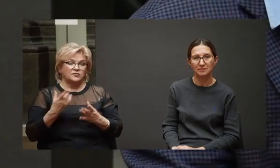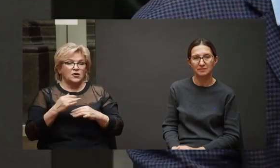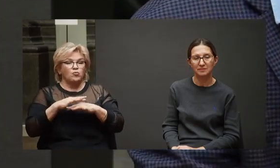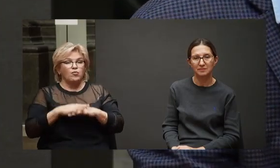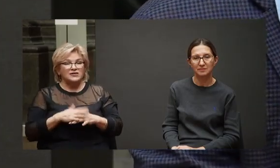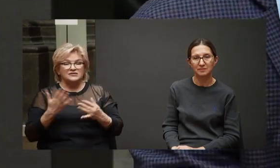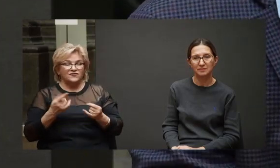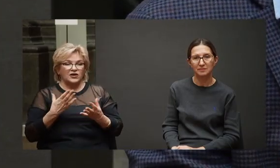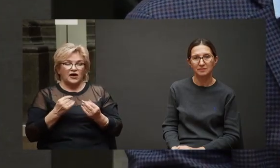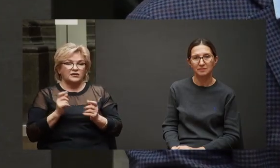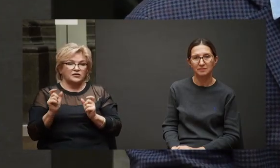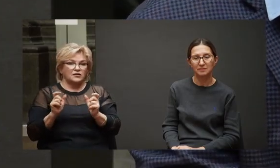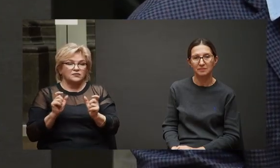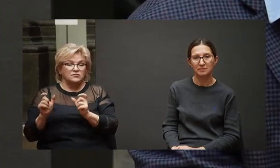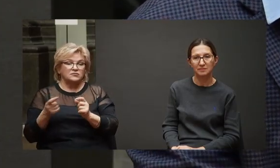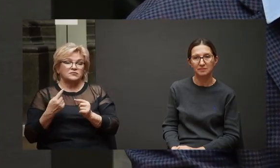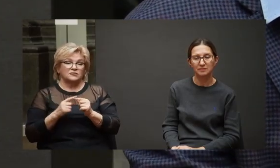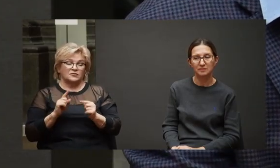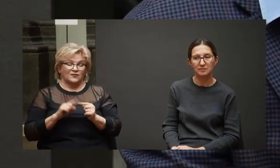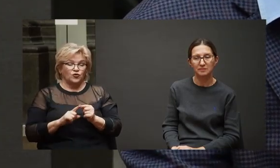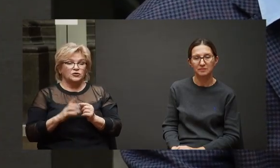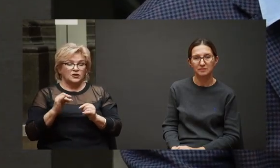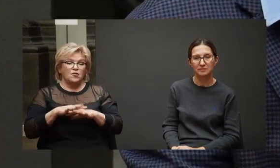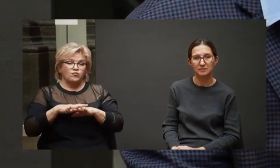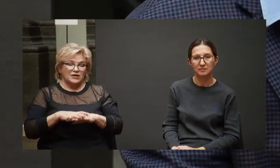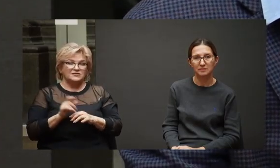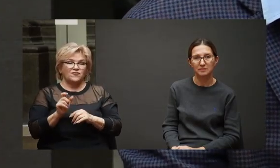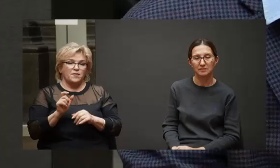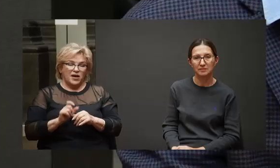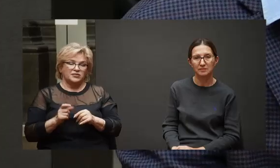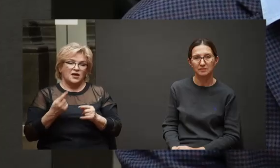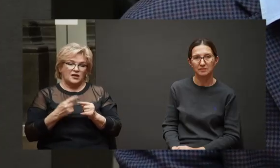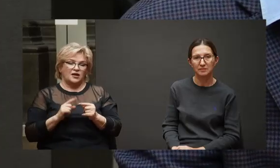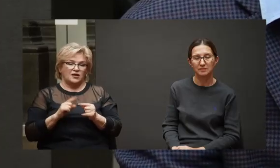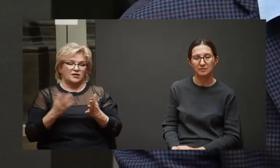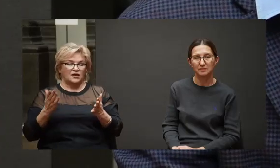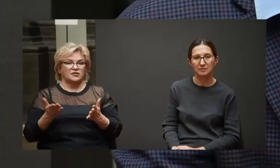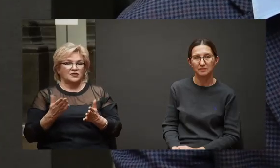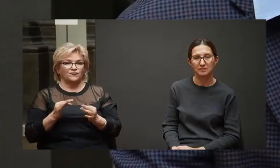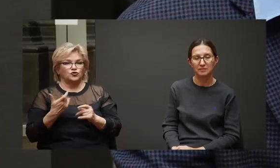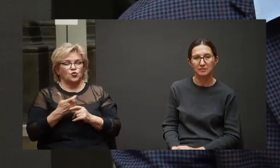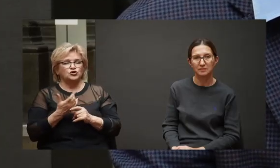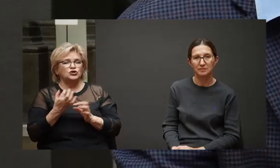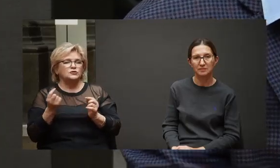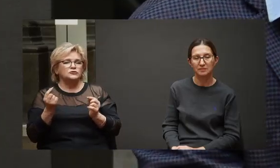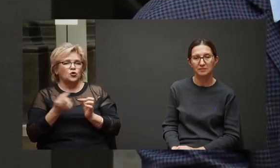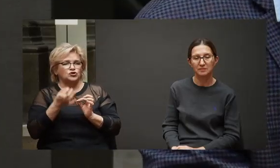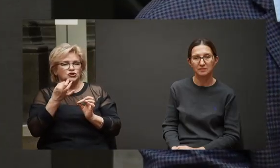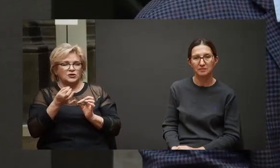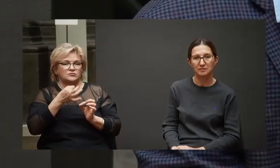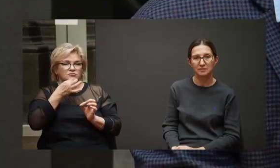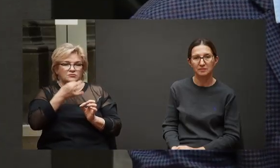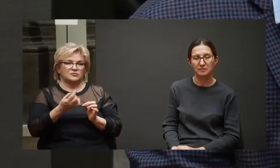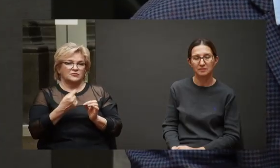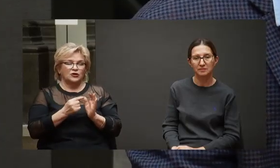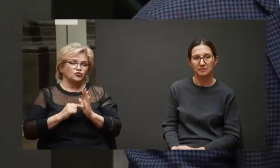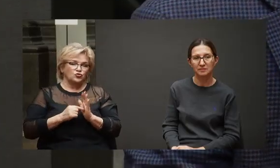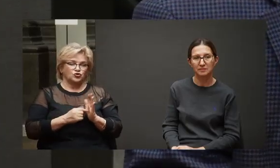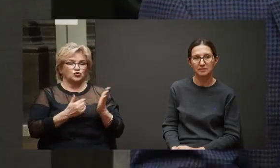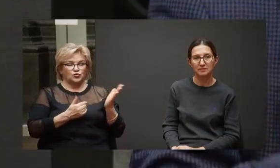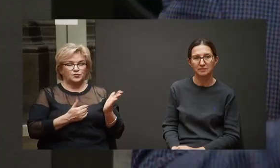базовых моделях, да, и с точки зрения базовой модели Андрей нам очень точно указал вот эту самую точку